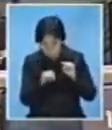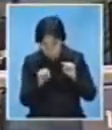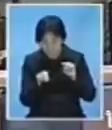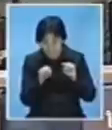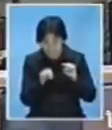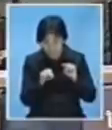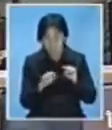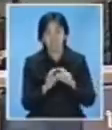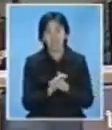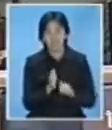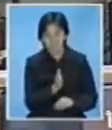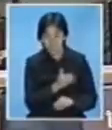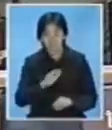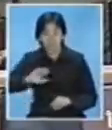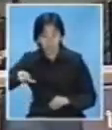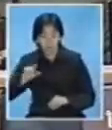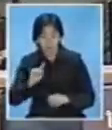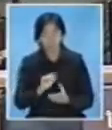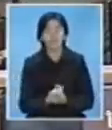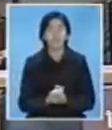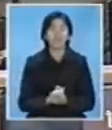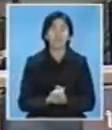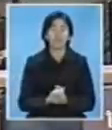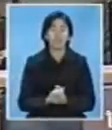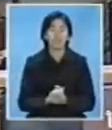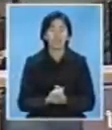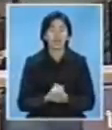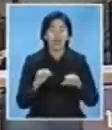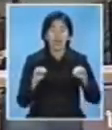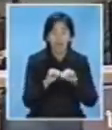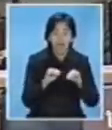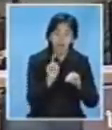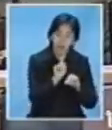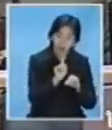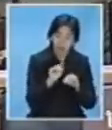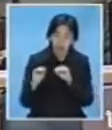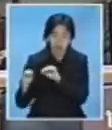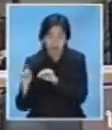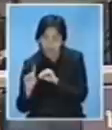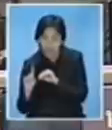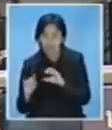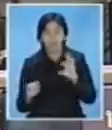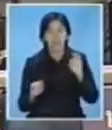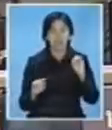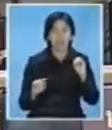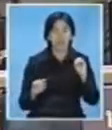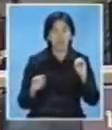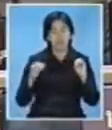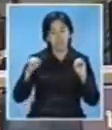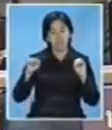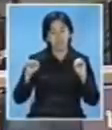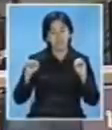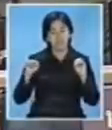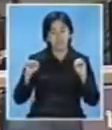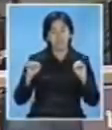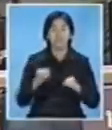ซนด้านซ้ายด้านขวาก็จะแบ่งให้อยู่ใกล้ประเทศไหนประเทศนั้นก็จะได้90ต่อ1สกอร์10ส่วนนะ